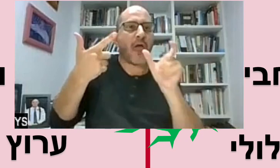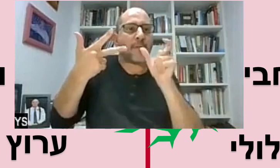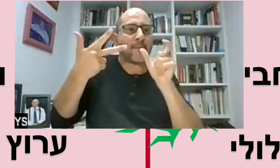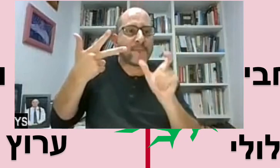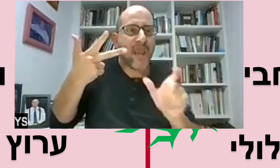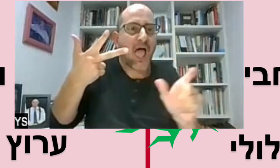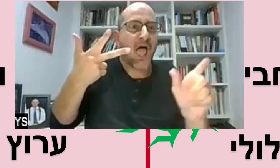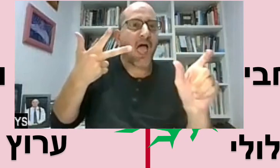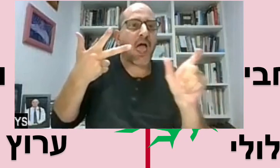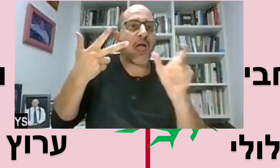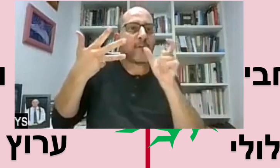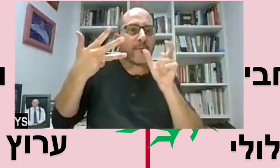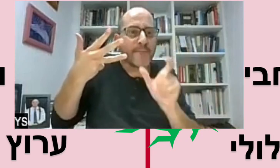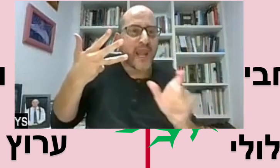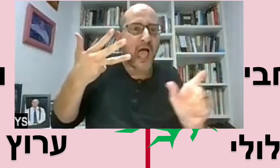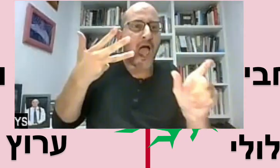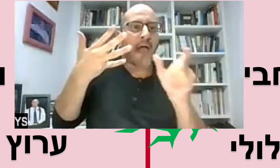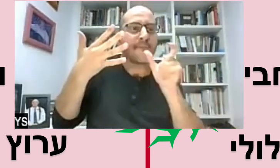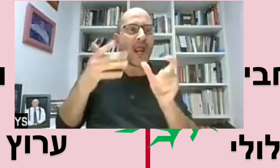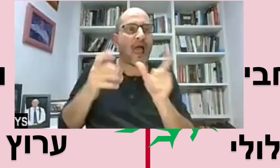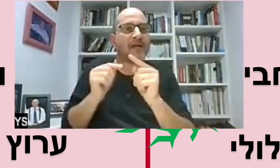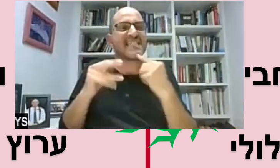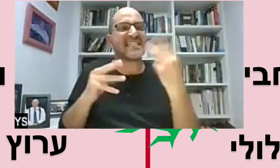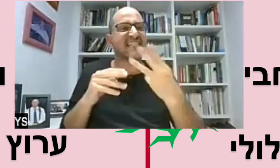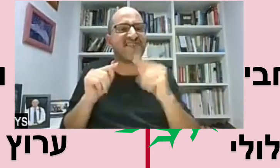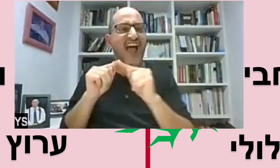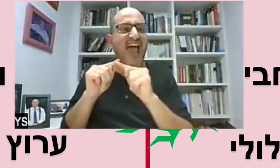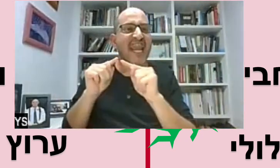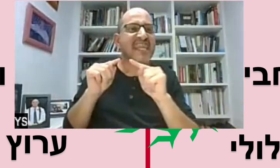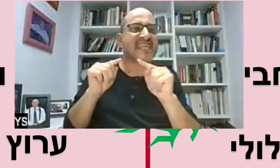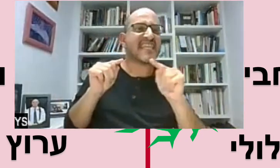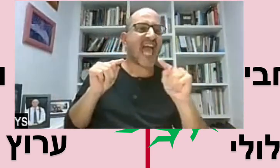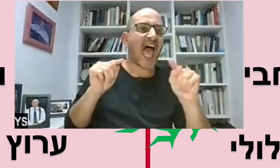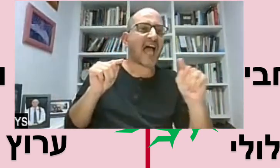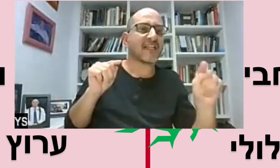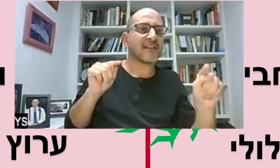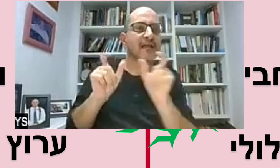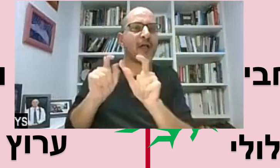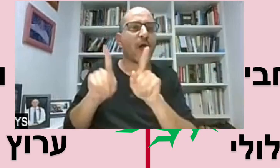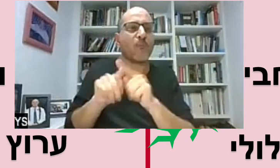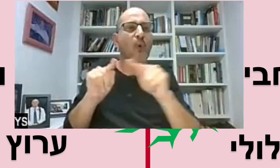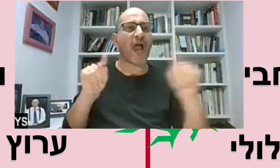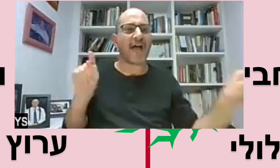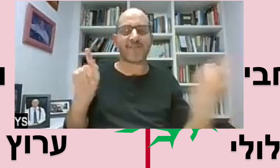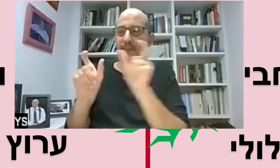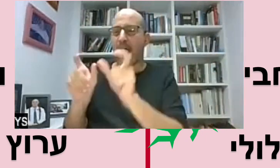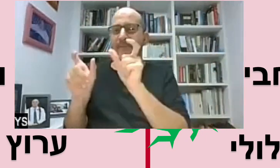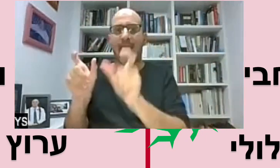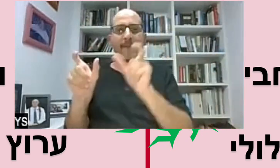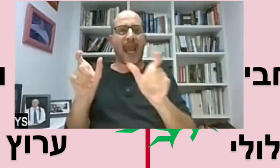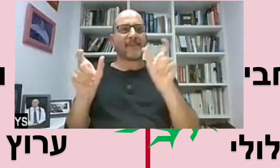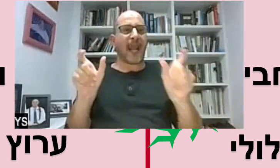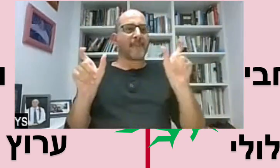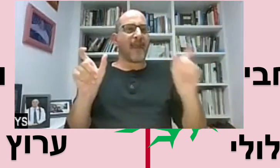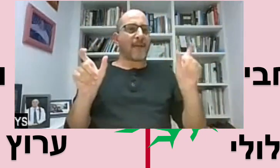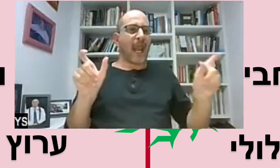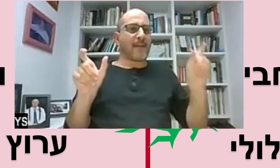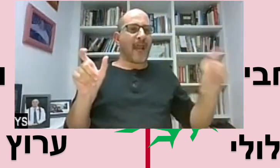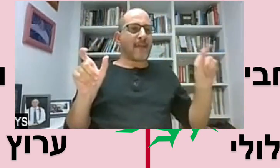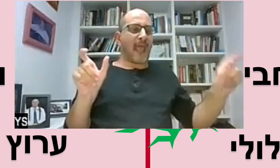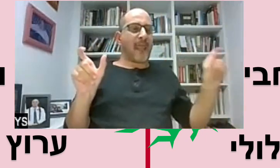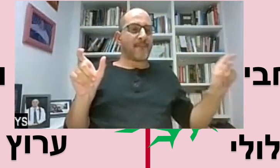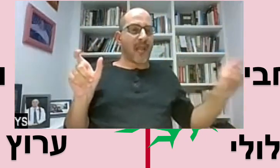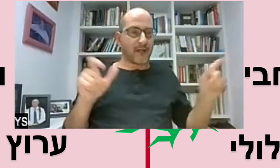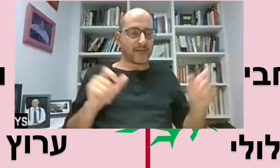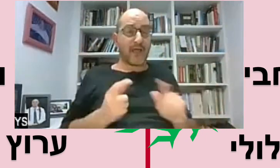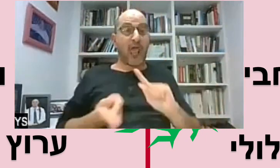מילה, ועוד מילה, ועוד מילה, ועוד מילה. בעצם זה שפה ליניארית, כמו קו ישר, מילה, מילה,